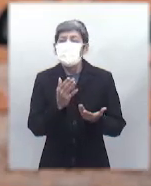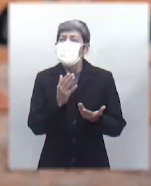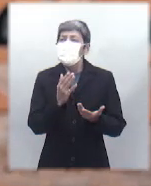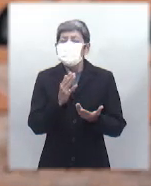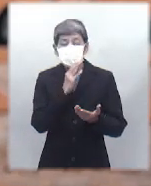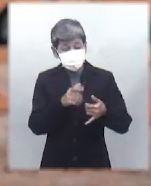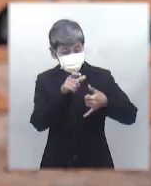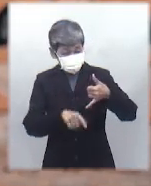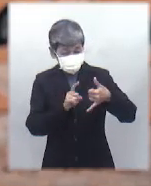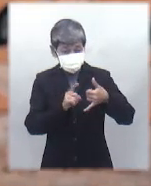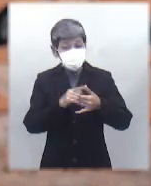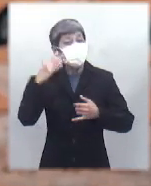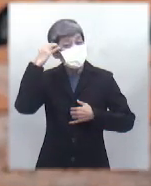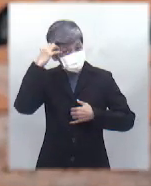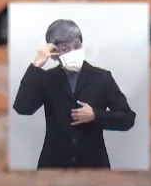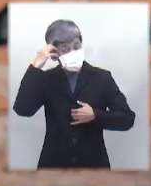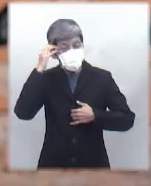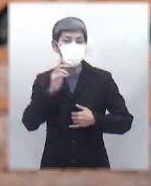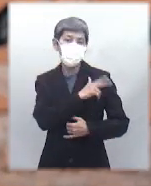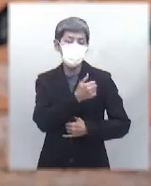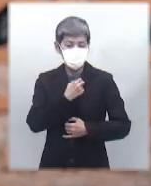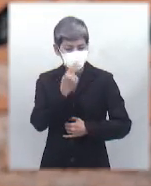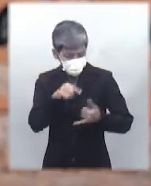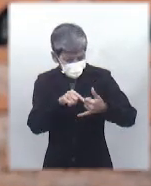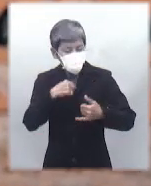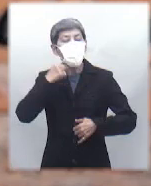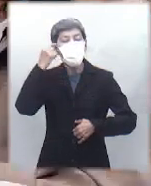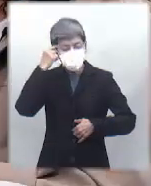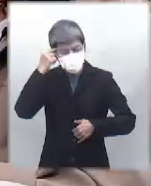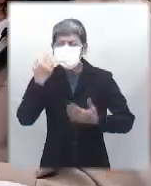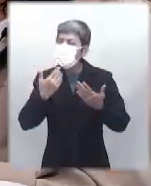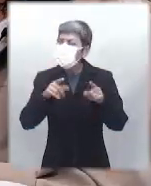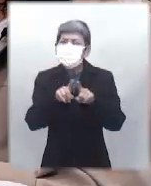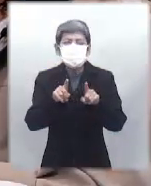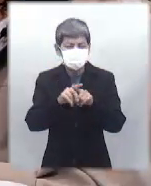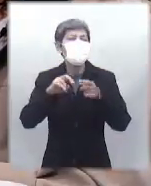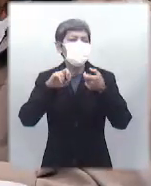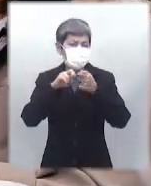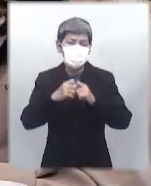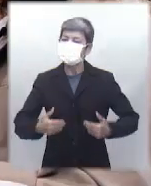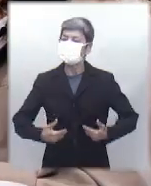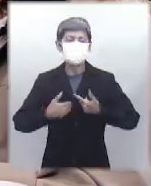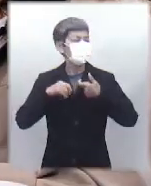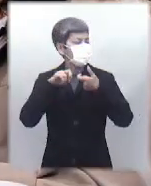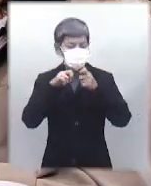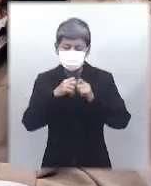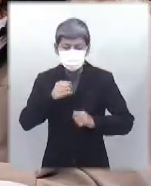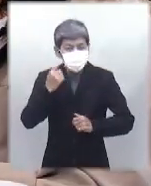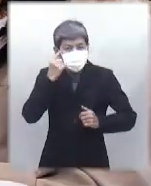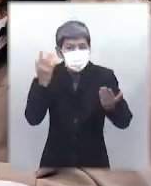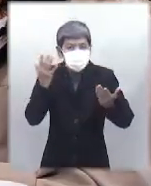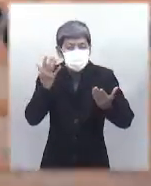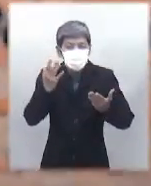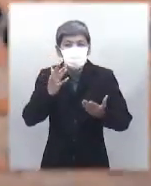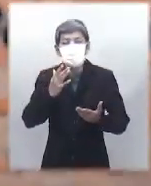อาการของดาวซินโดรมเนี่ยคือคุณหมอพอเห็นปุ๊บเขาจะรู้เลยก็เหมือนเป็นจุดวิกฤตในชีวิตอ่ะซึ่งเราก็ไม่ได้คาด